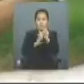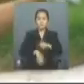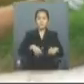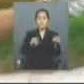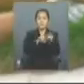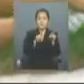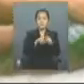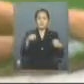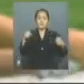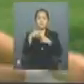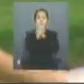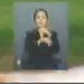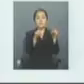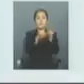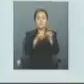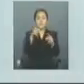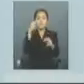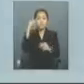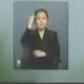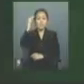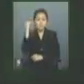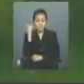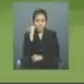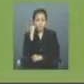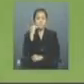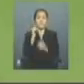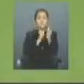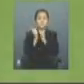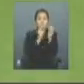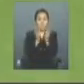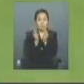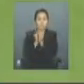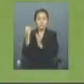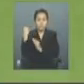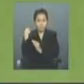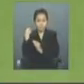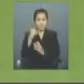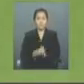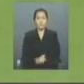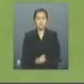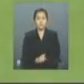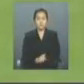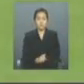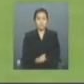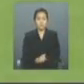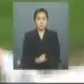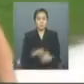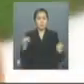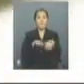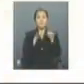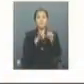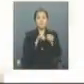ชาติชาลีวีโปรจากเกาหลีใต้แล้วก็สตีเฟนโบดิชโปรกับจอห์นเซนเดน2โปรจากออสเตรเลียอยู่ถึง7สโต